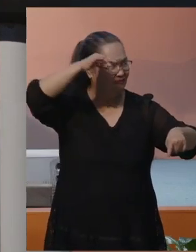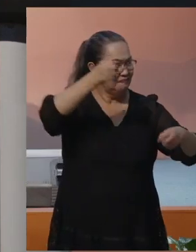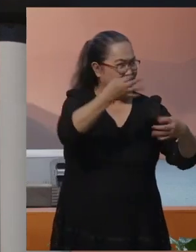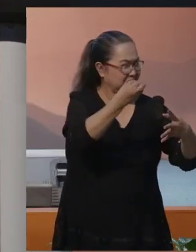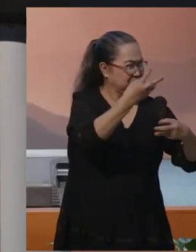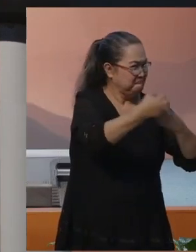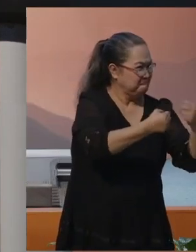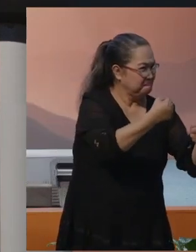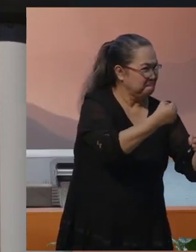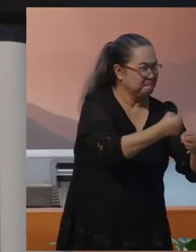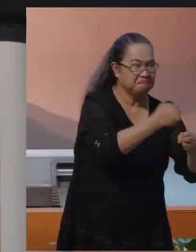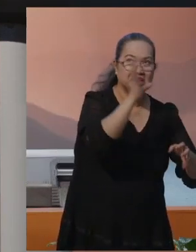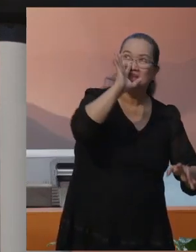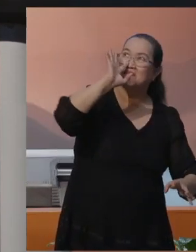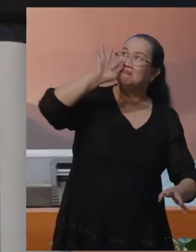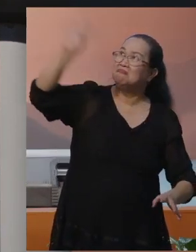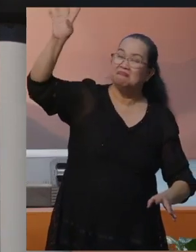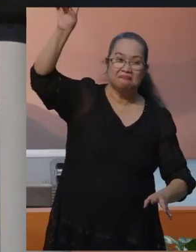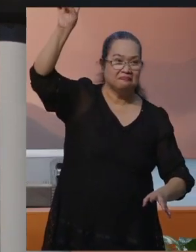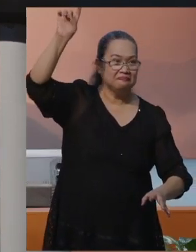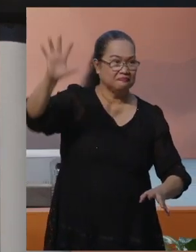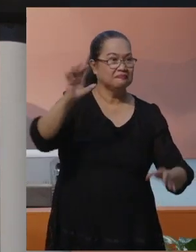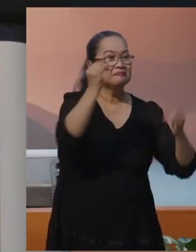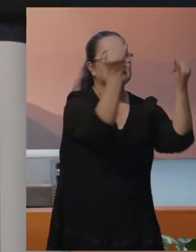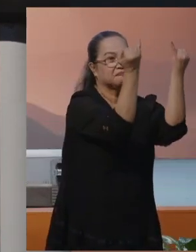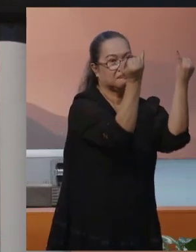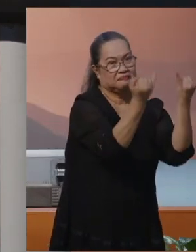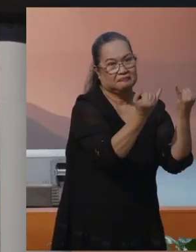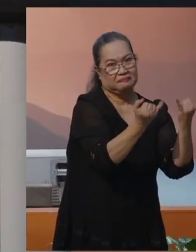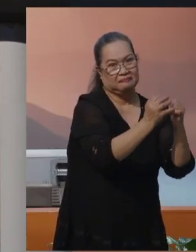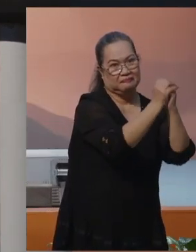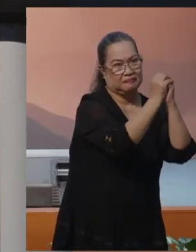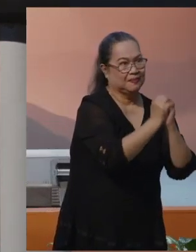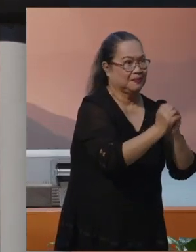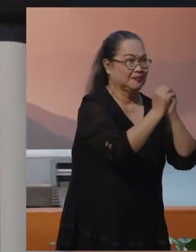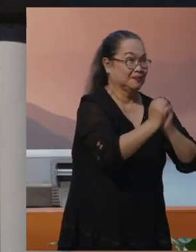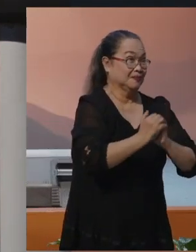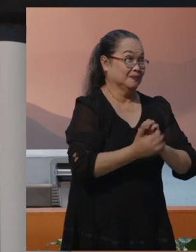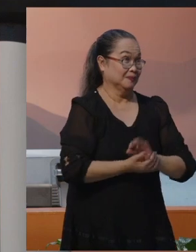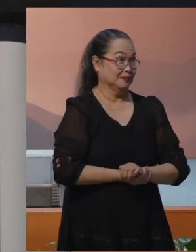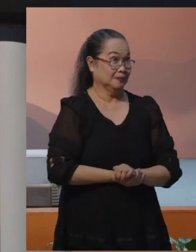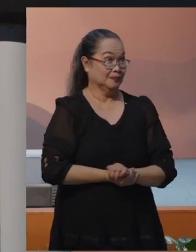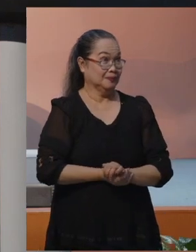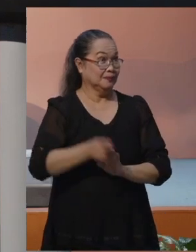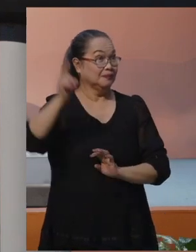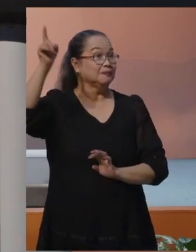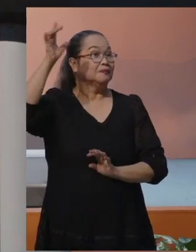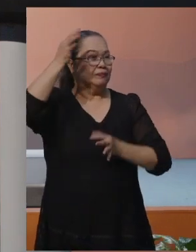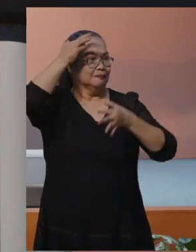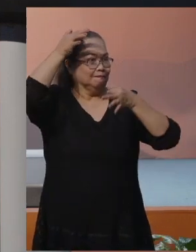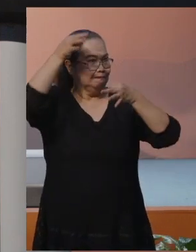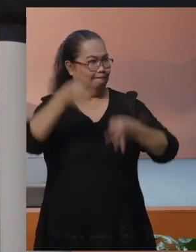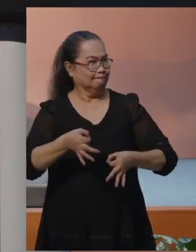taon na nireject nila ang Panginoon at sumamba sila sa mga Diyos-Diyusan.